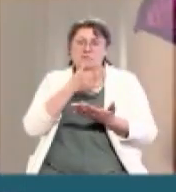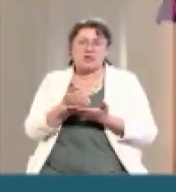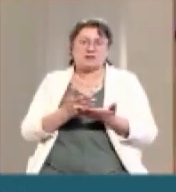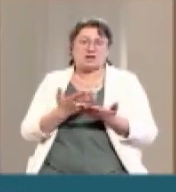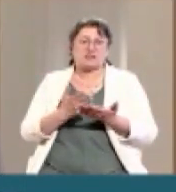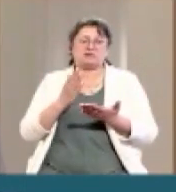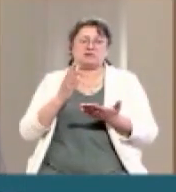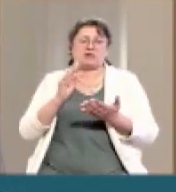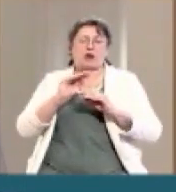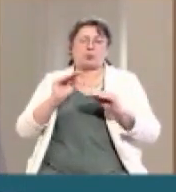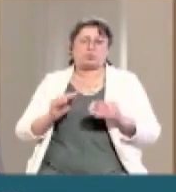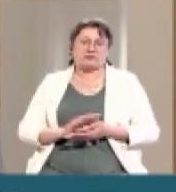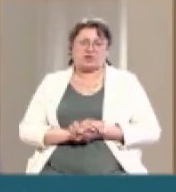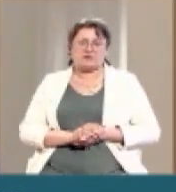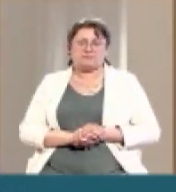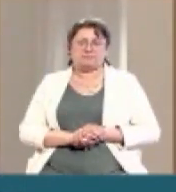етілген.